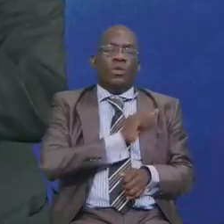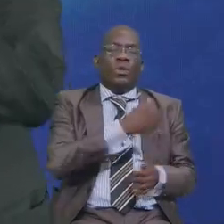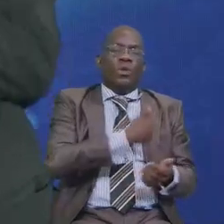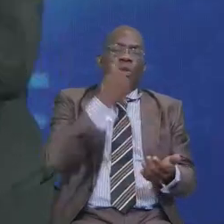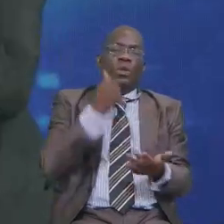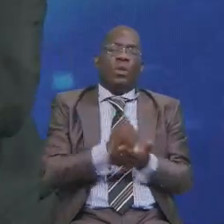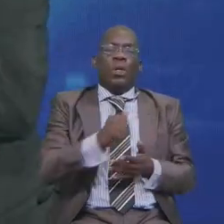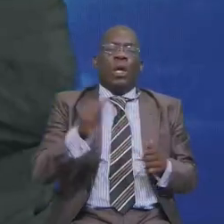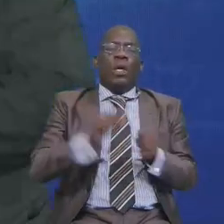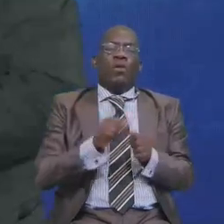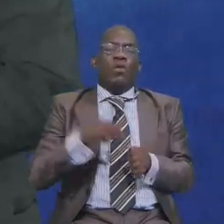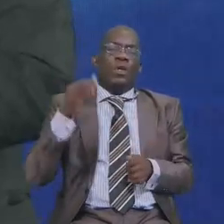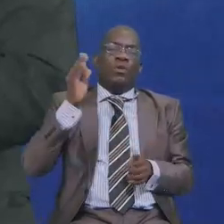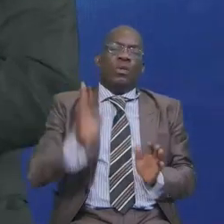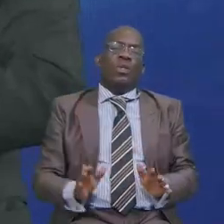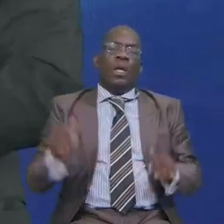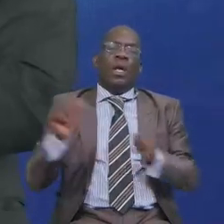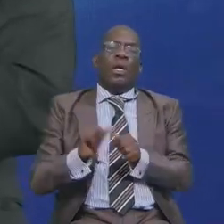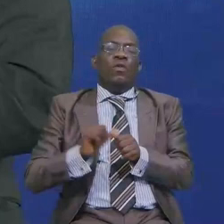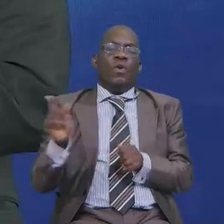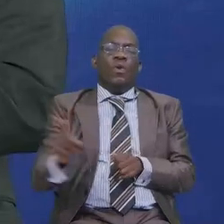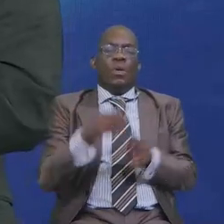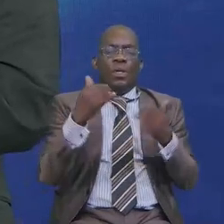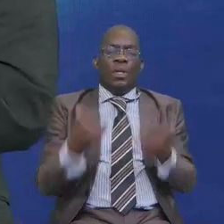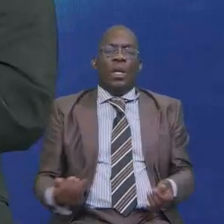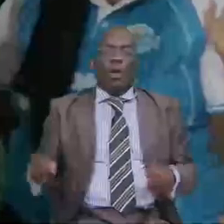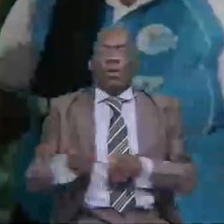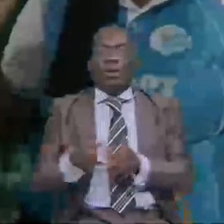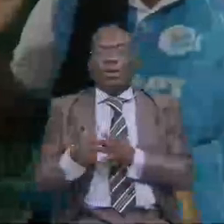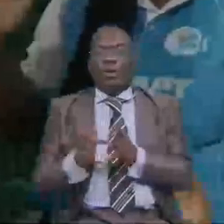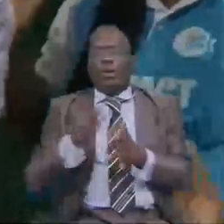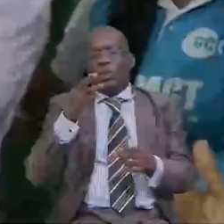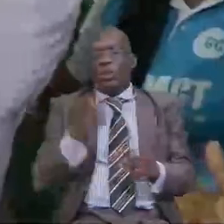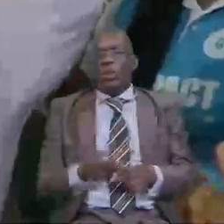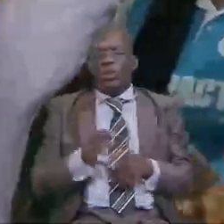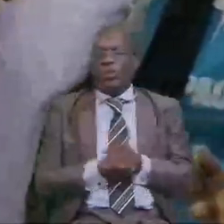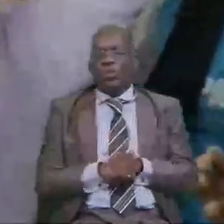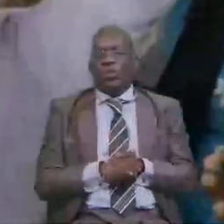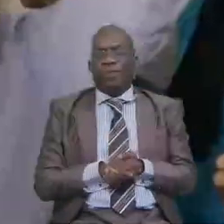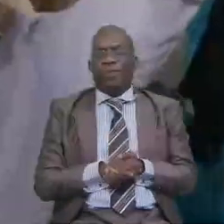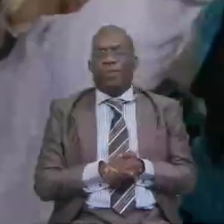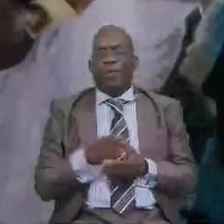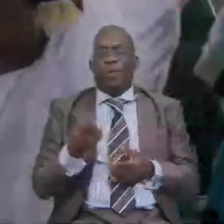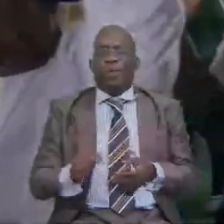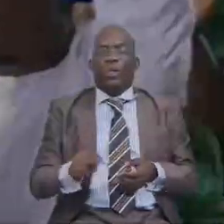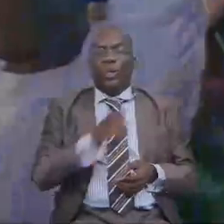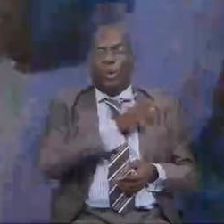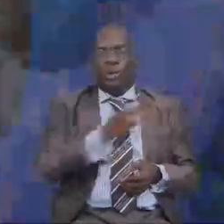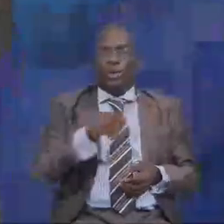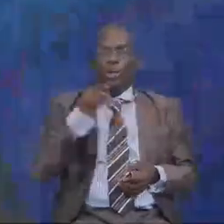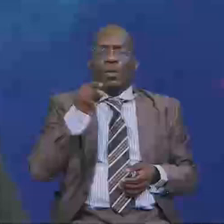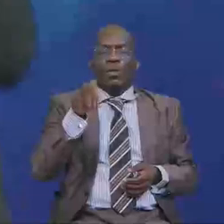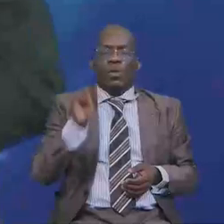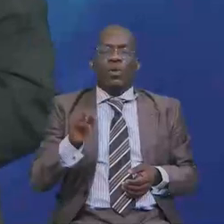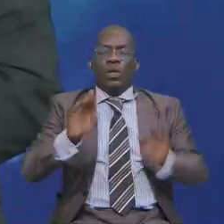ministre, chacun maintenant au nom de Jésus. Le courage que tu as donné à